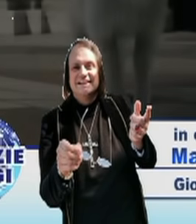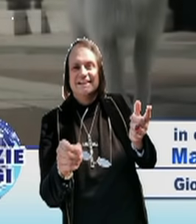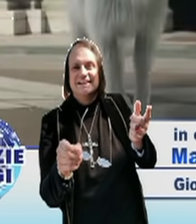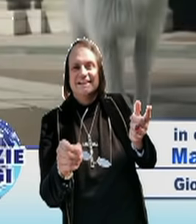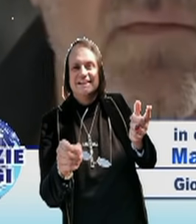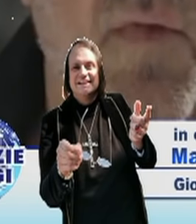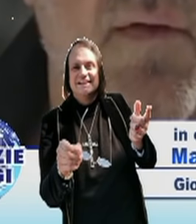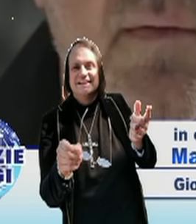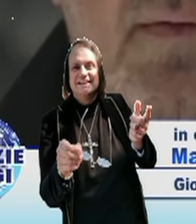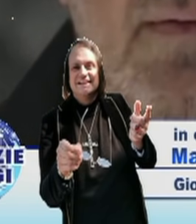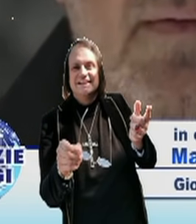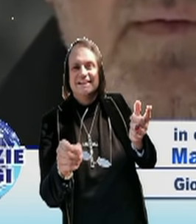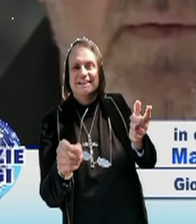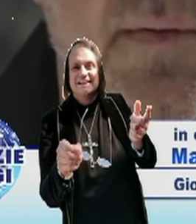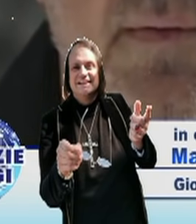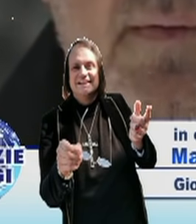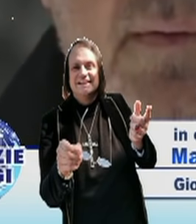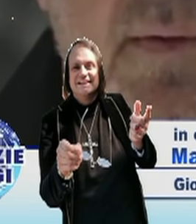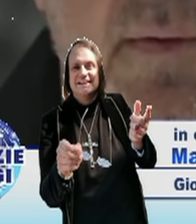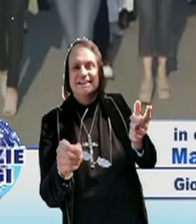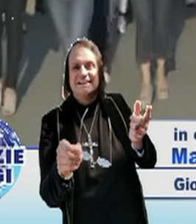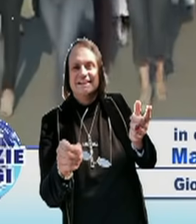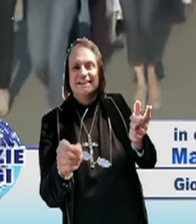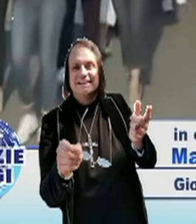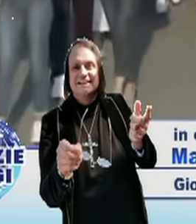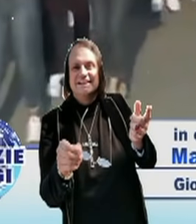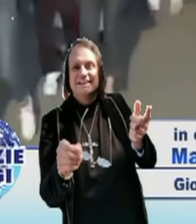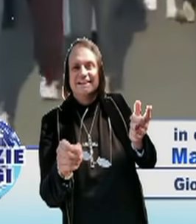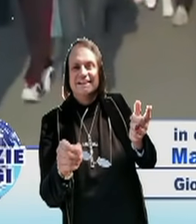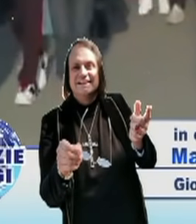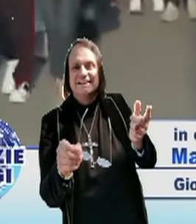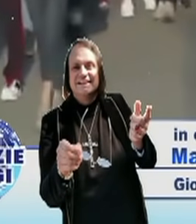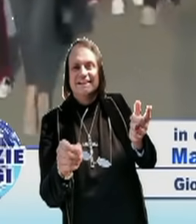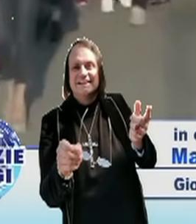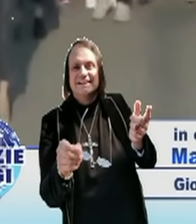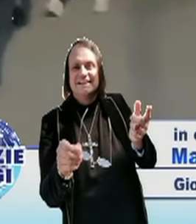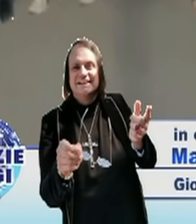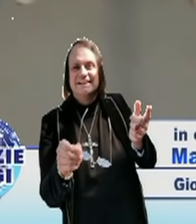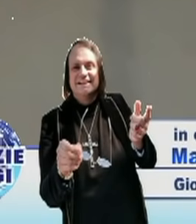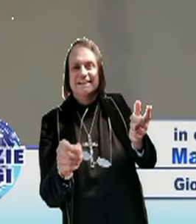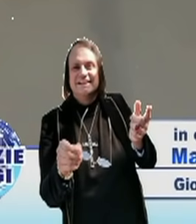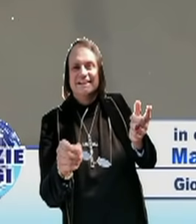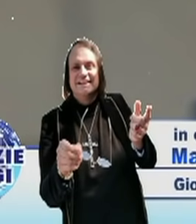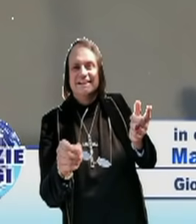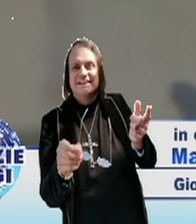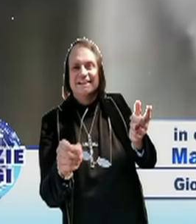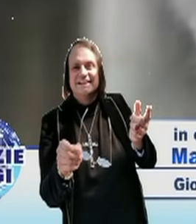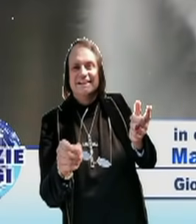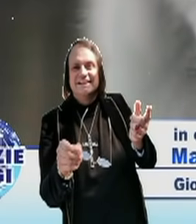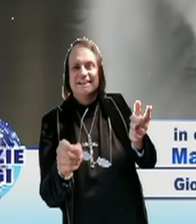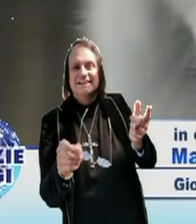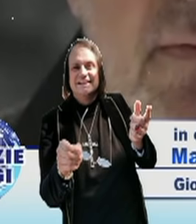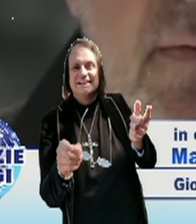scuole italiane per insegnare ai giovani che cos'è l'amore. Dio benedica il cavalier Carlo Olmo e benedica anche Canale Italia, che dà